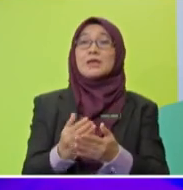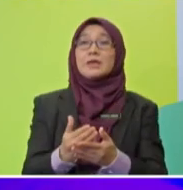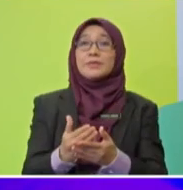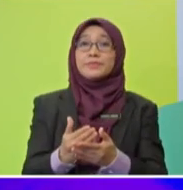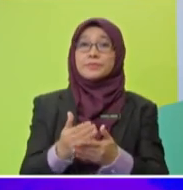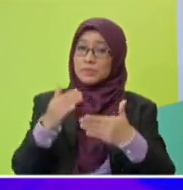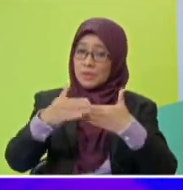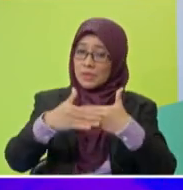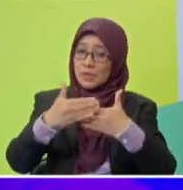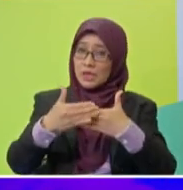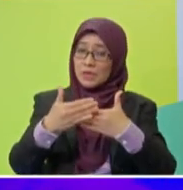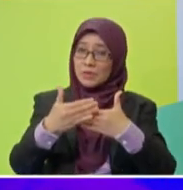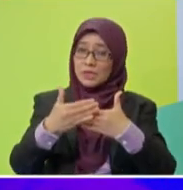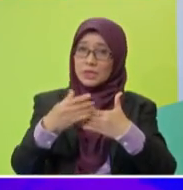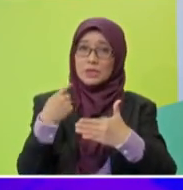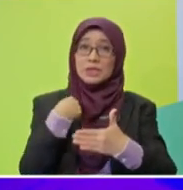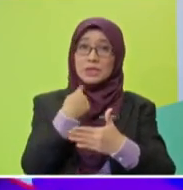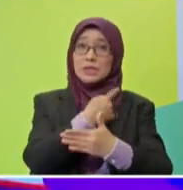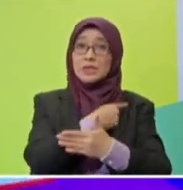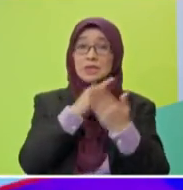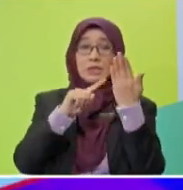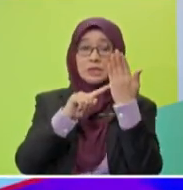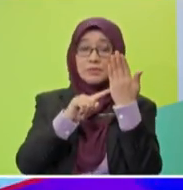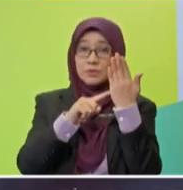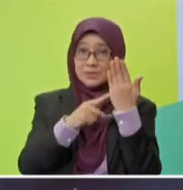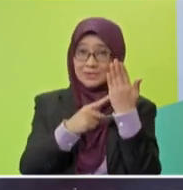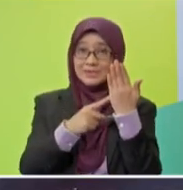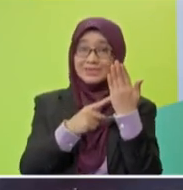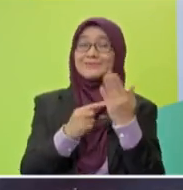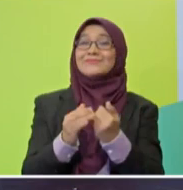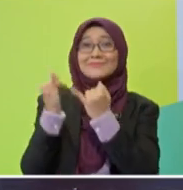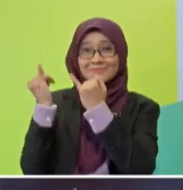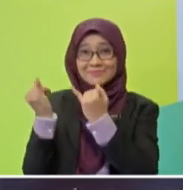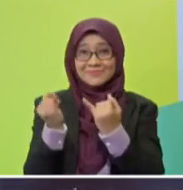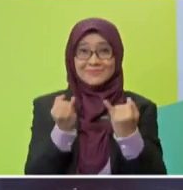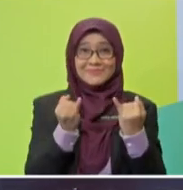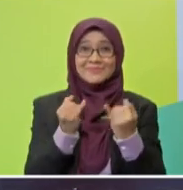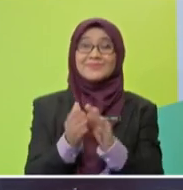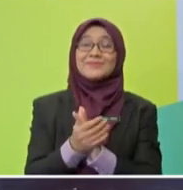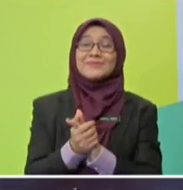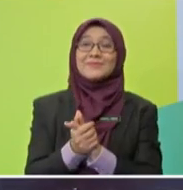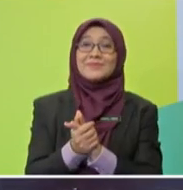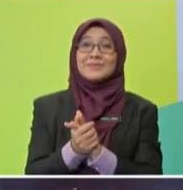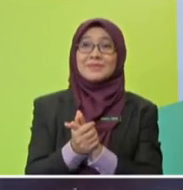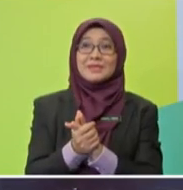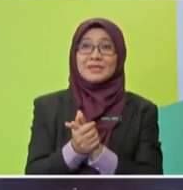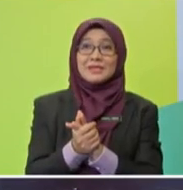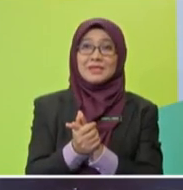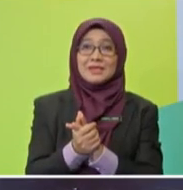Cikgu boleh mulehkan dulu dengan pembelajaran kita pada hari ini sudah kayak Oke Baik saya akan menggunakan slide